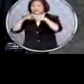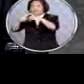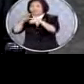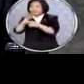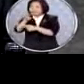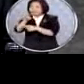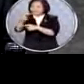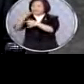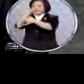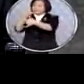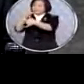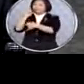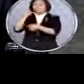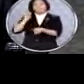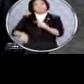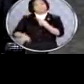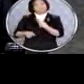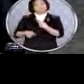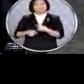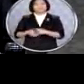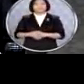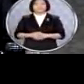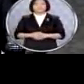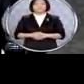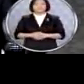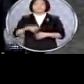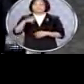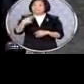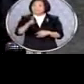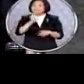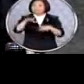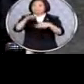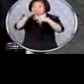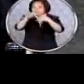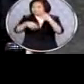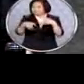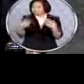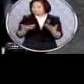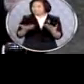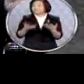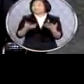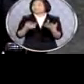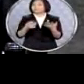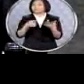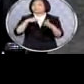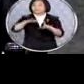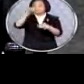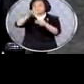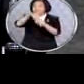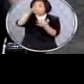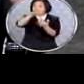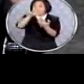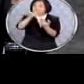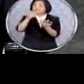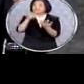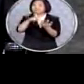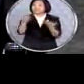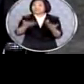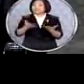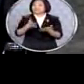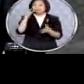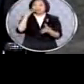人是失格，但是更重要的是，从制度层面来讲，我们的选举如果